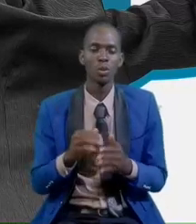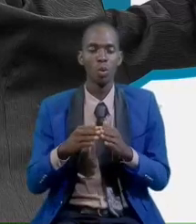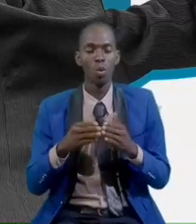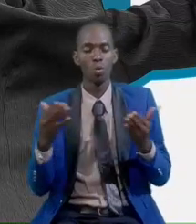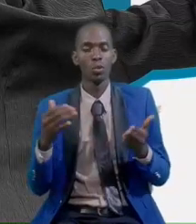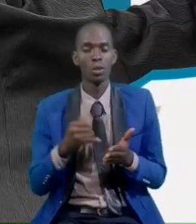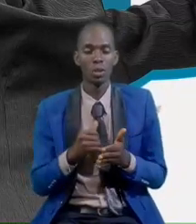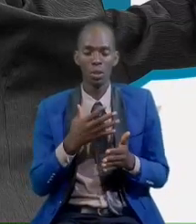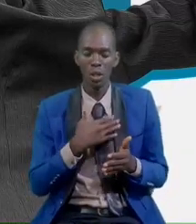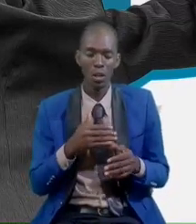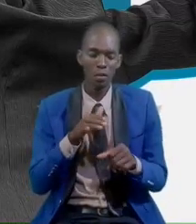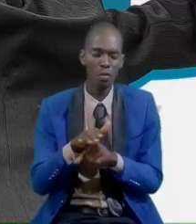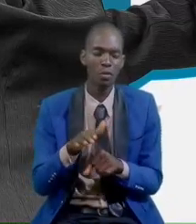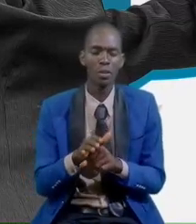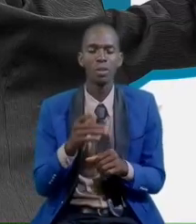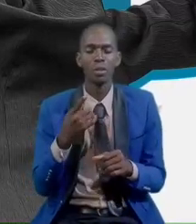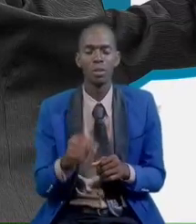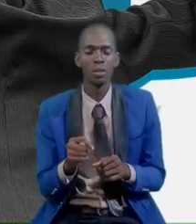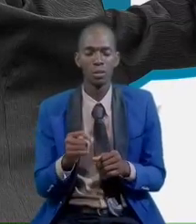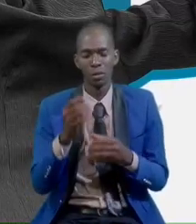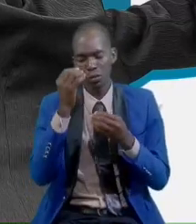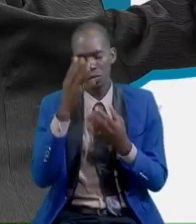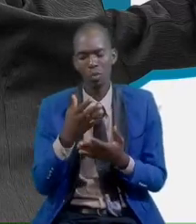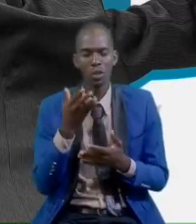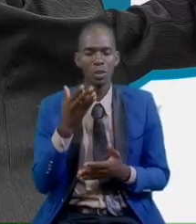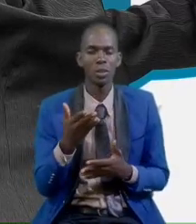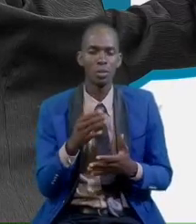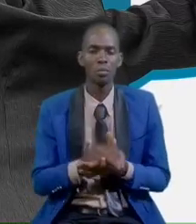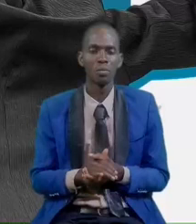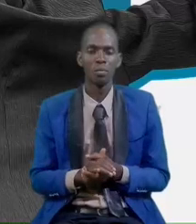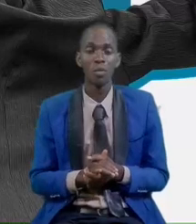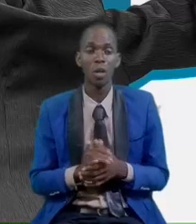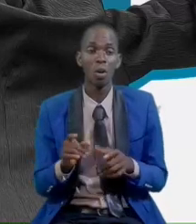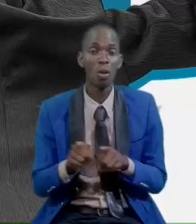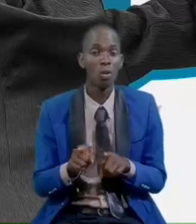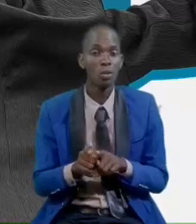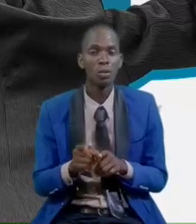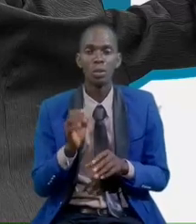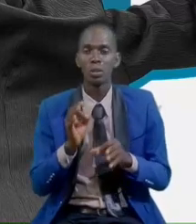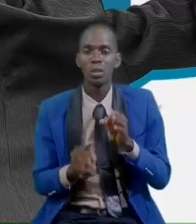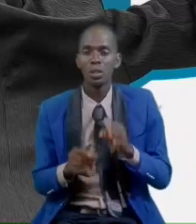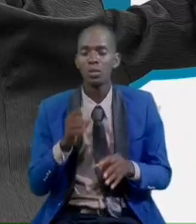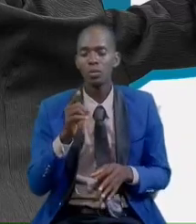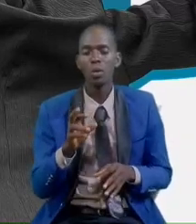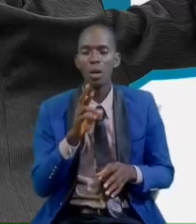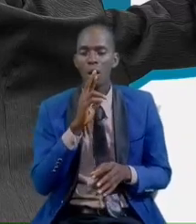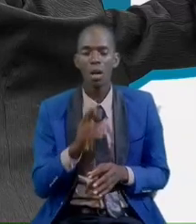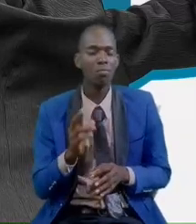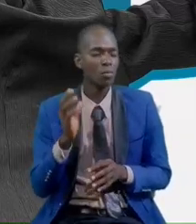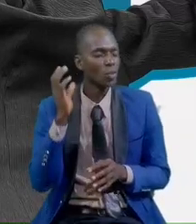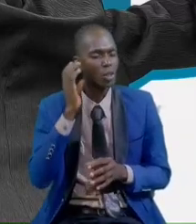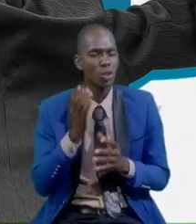ligne qui va s'ouvrir. Remplis-le. Nous allons t'aider dans ta nouvelle marche avec Christ. Tu nous suis à la